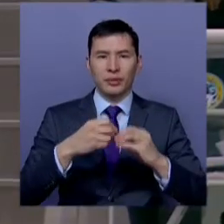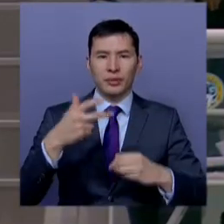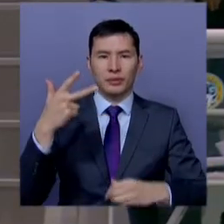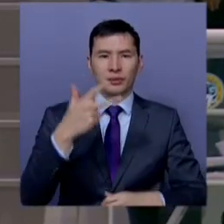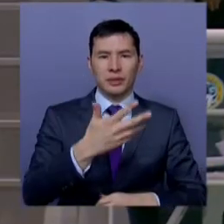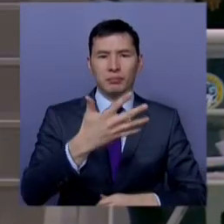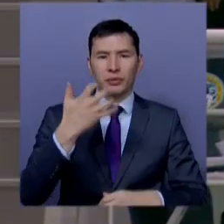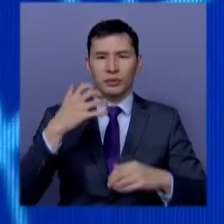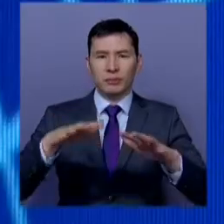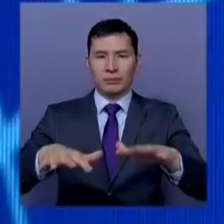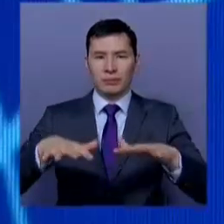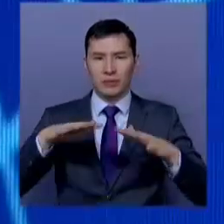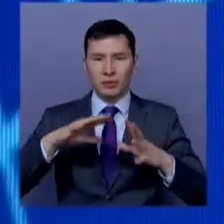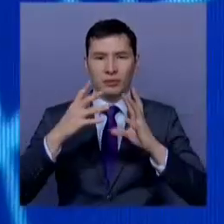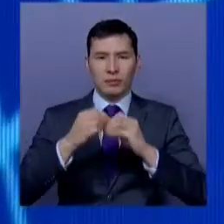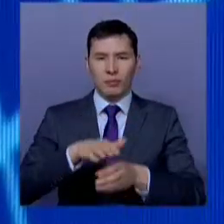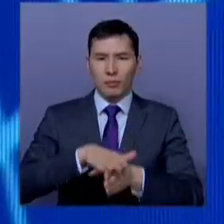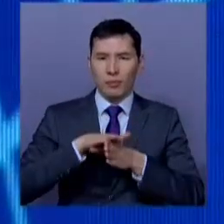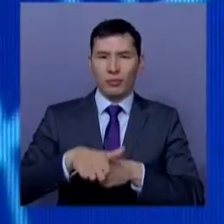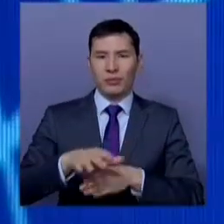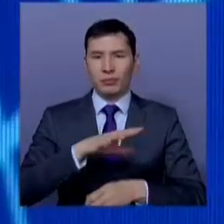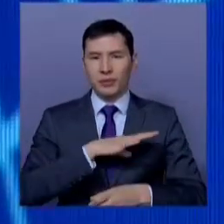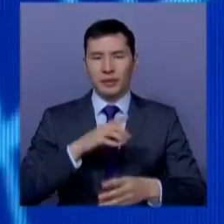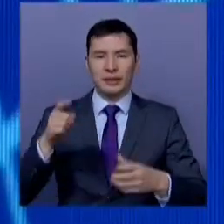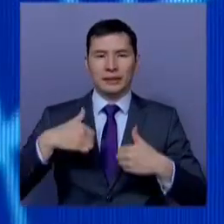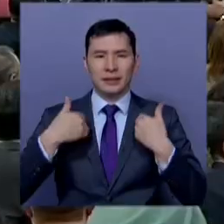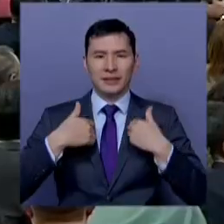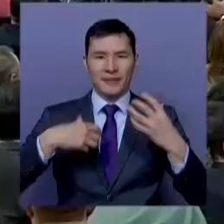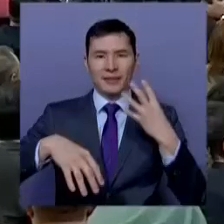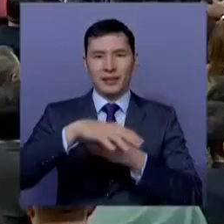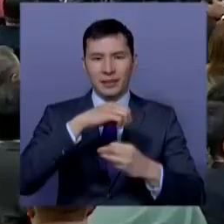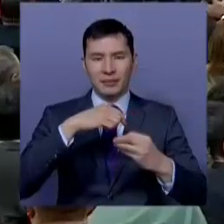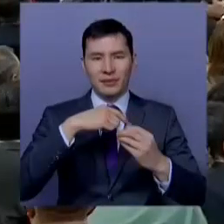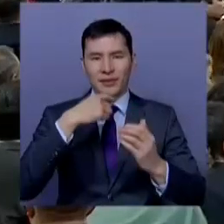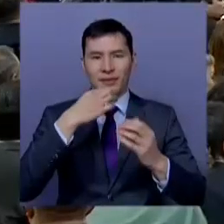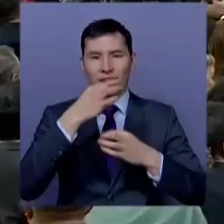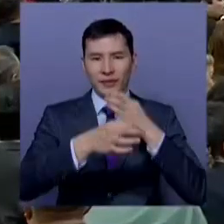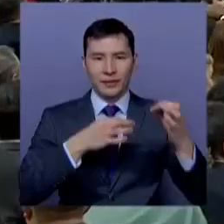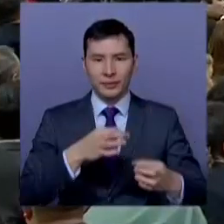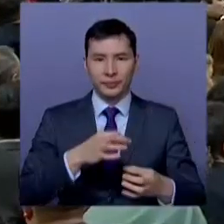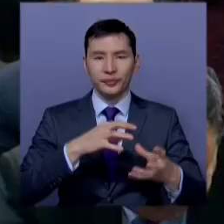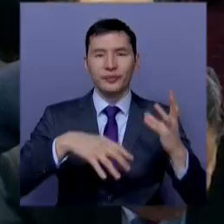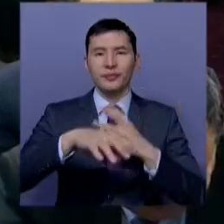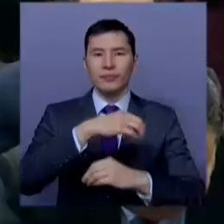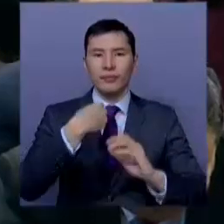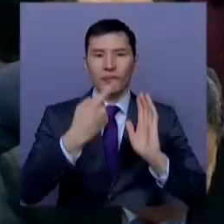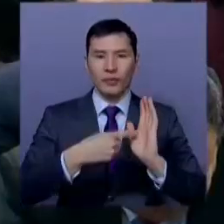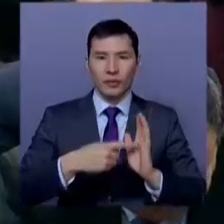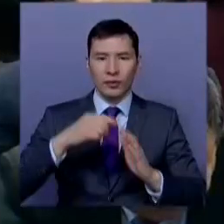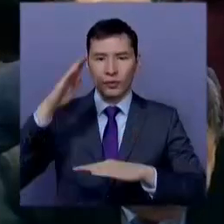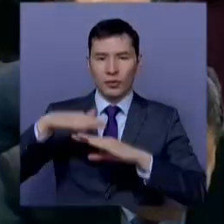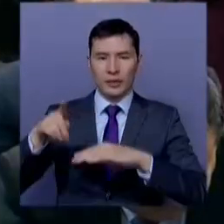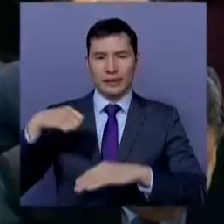орынға шақталған спорт сарайына лық толған ел барынша сұрақ қойып үлгеруге тырысты. Олардың барлығына қала басшысы